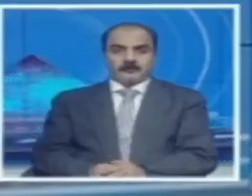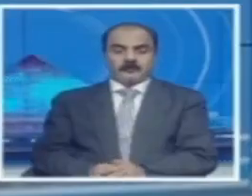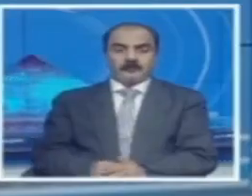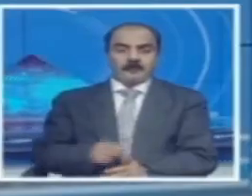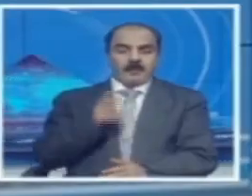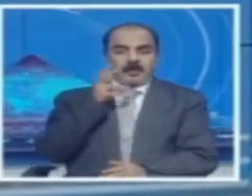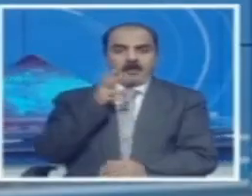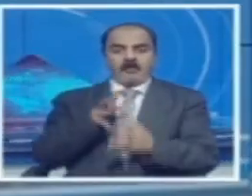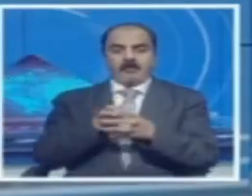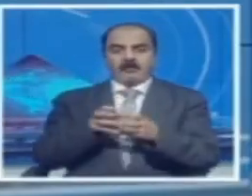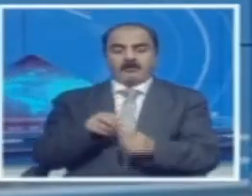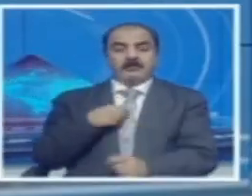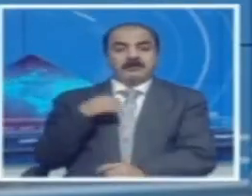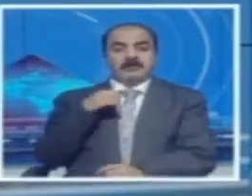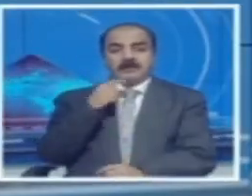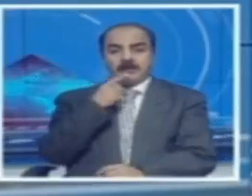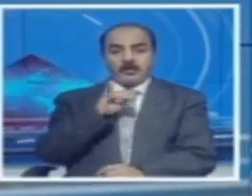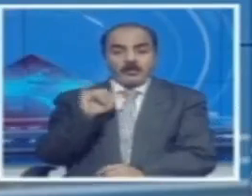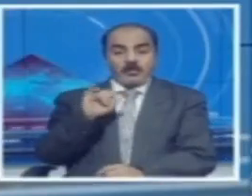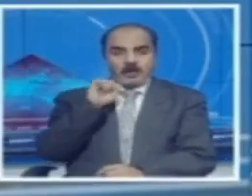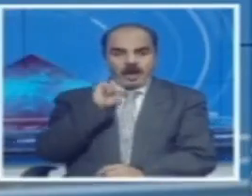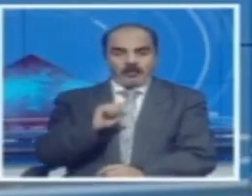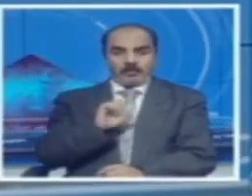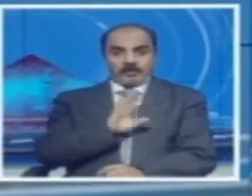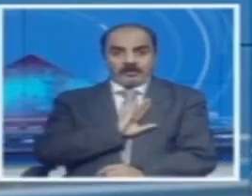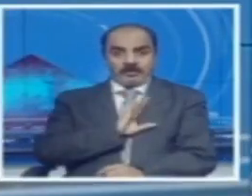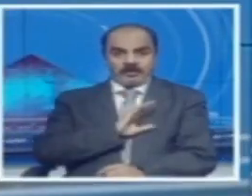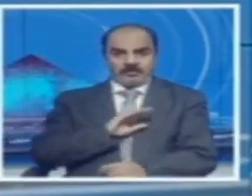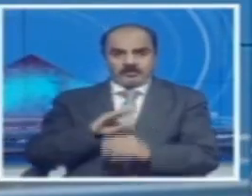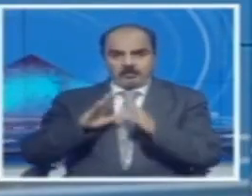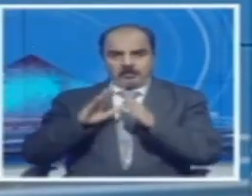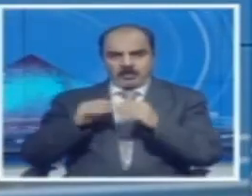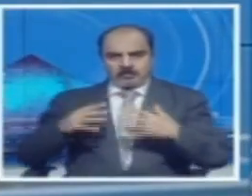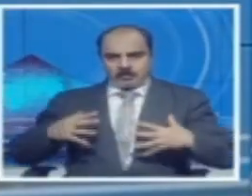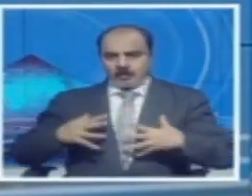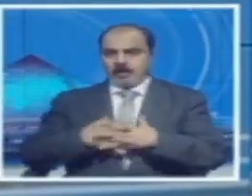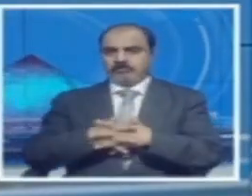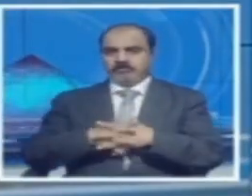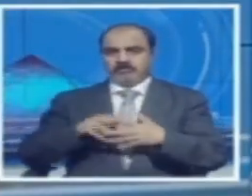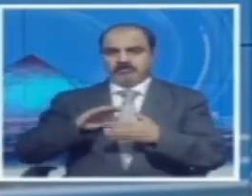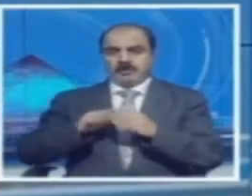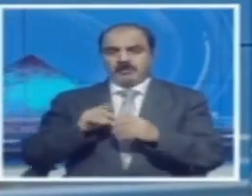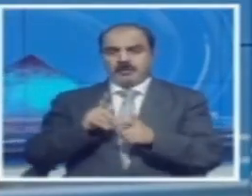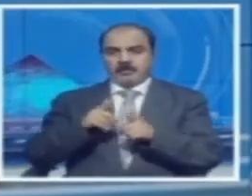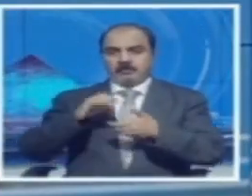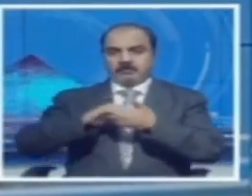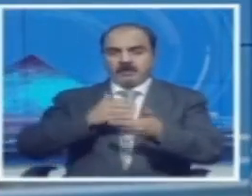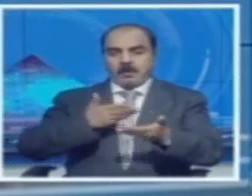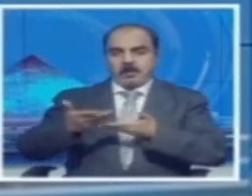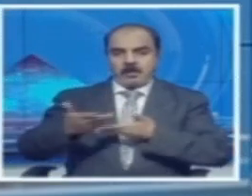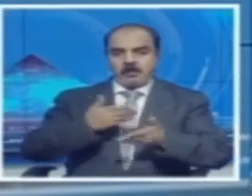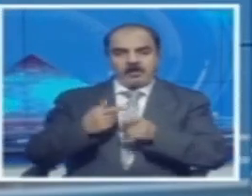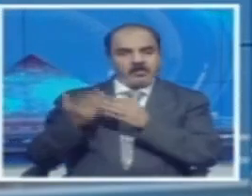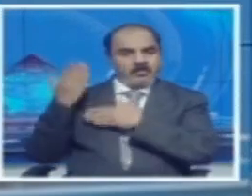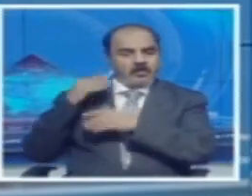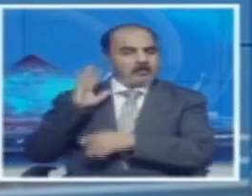وإلى التفاصيل، حيث أكد الرئيس عبد الفتاح السيسي أهمية التعاون العسكري المشترك في إطار العلاقات الاستراتيجية الممتدة بين